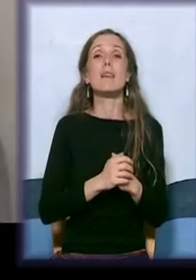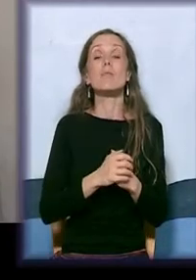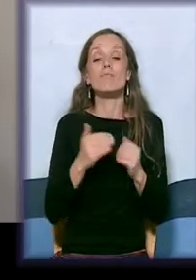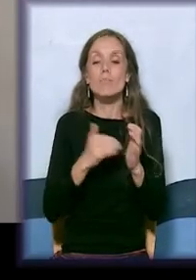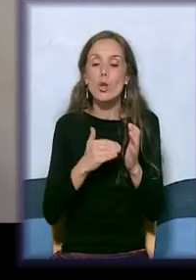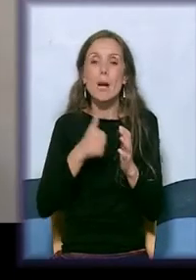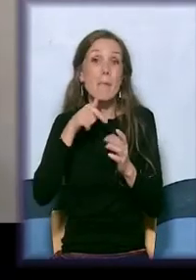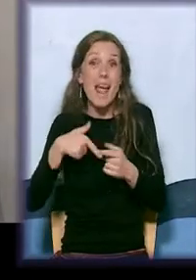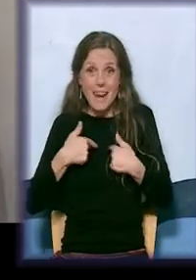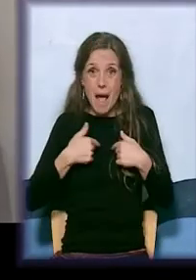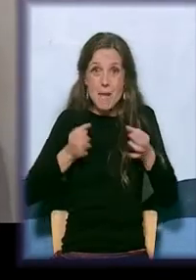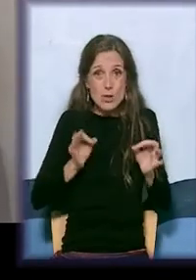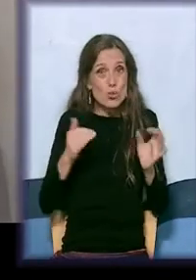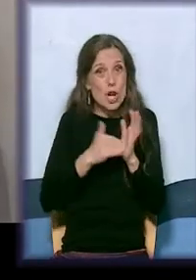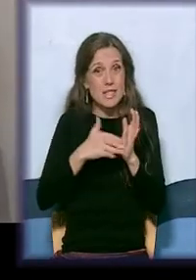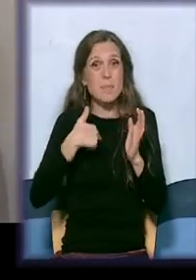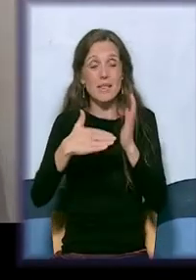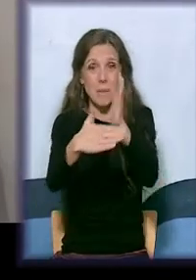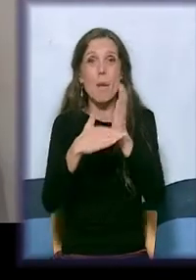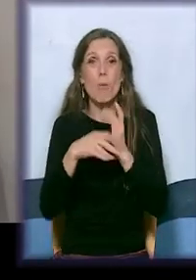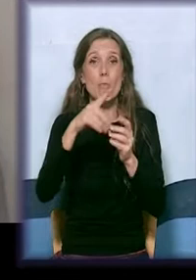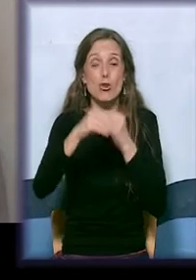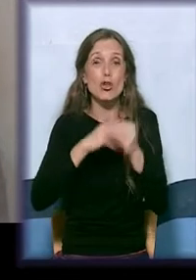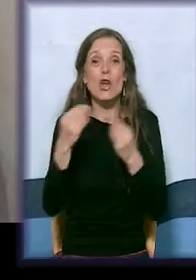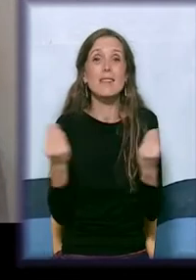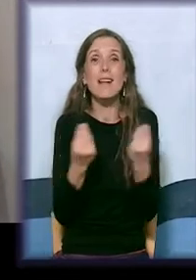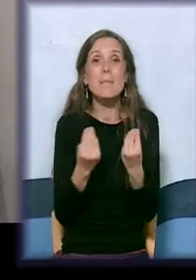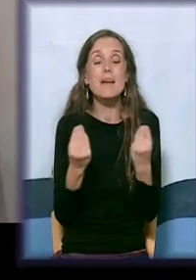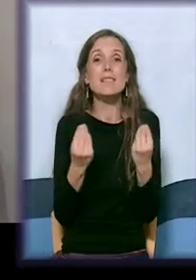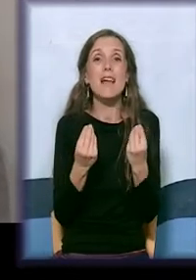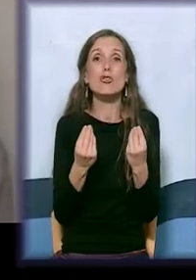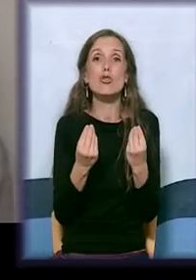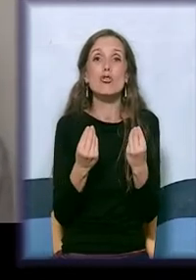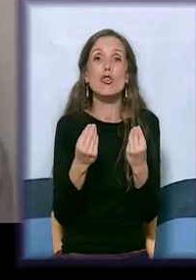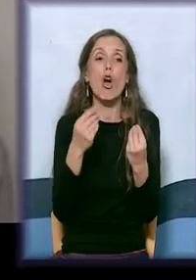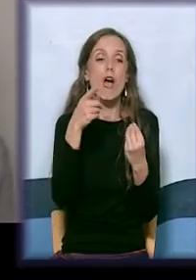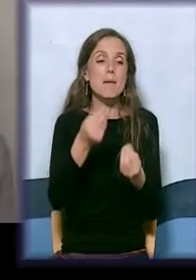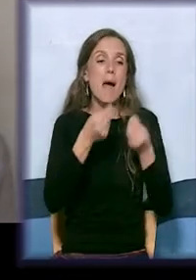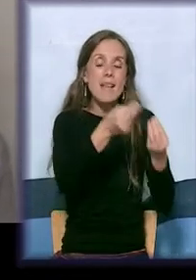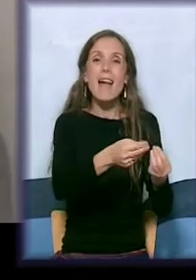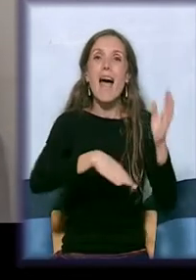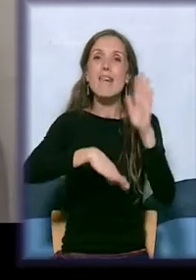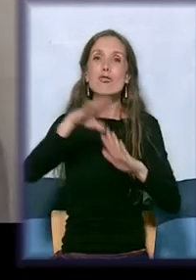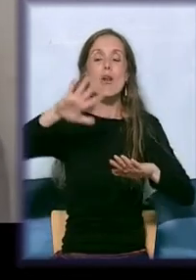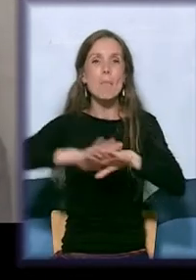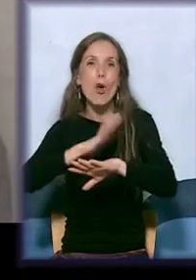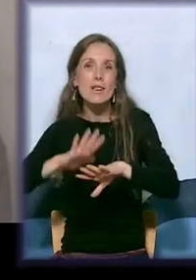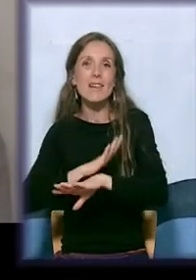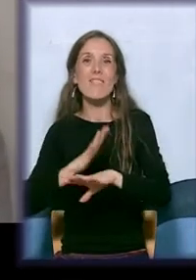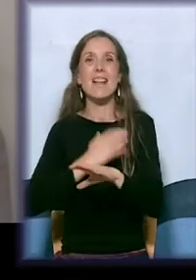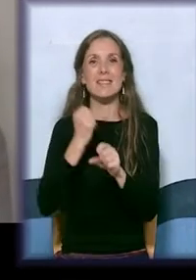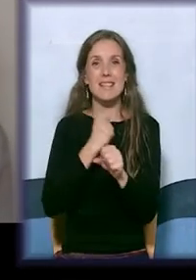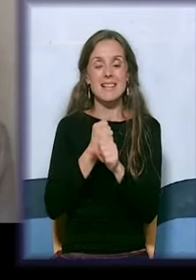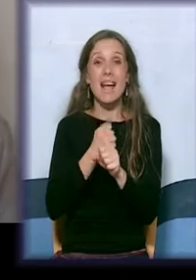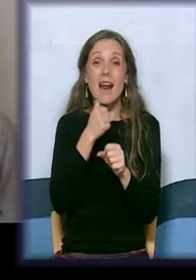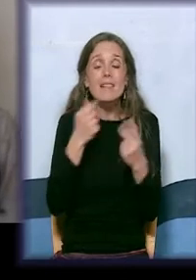stručnim licima, jer na taj način njima pruža mnogo veću motivaciju, stimulaciju za rad i olakšava sam